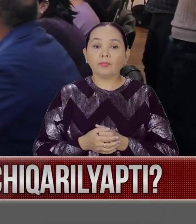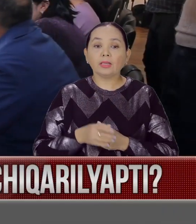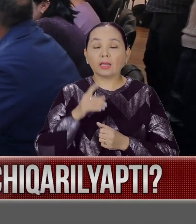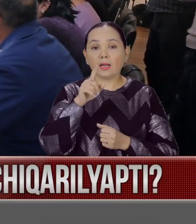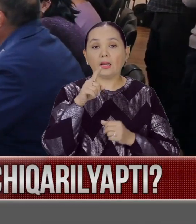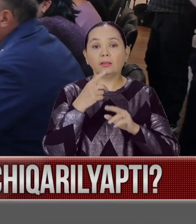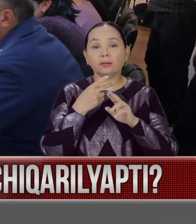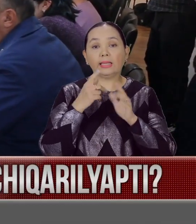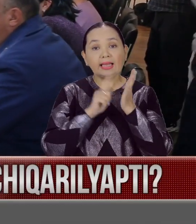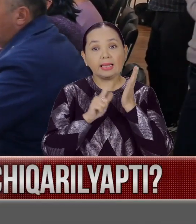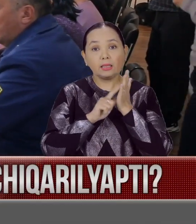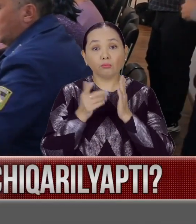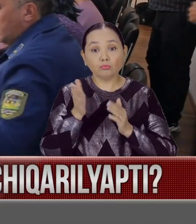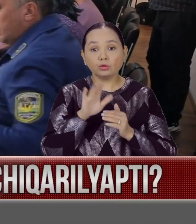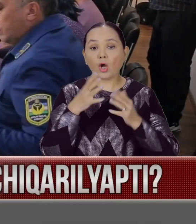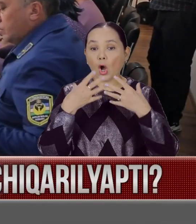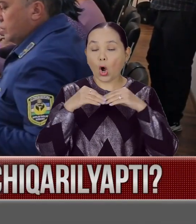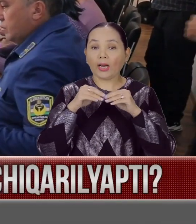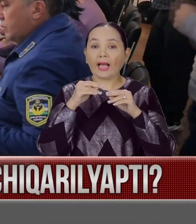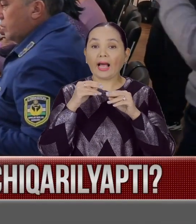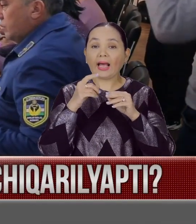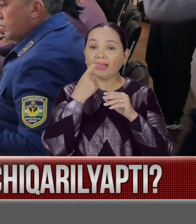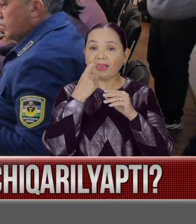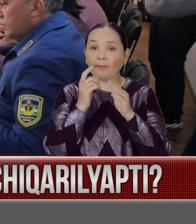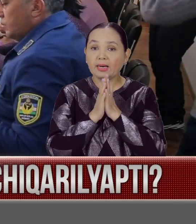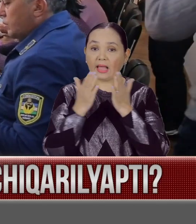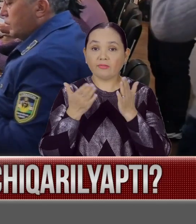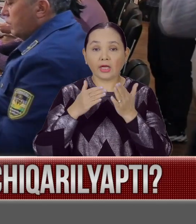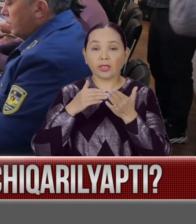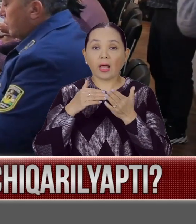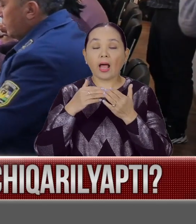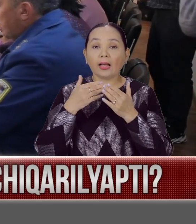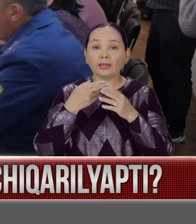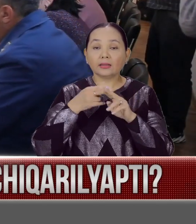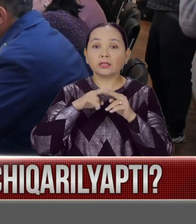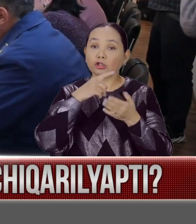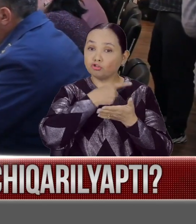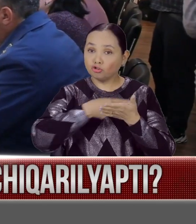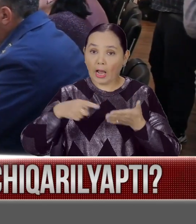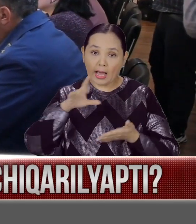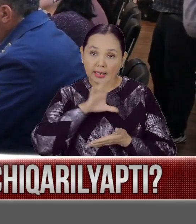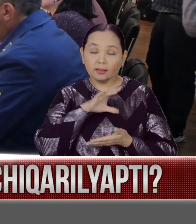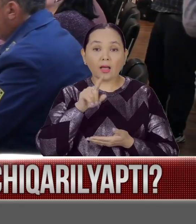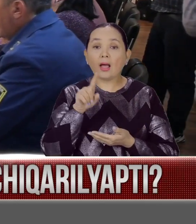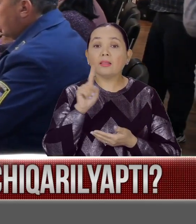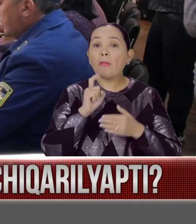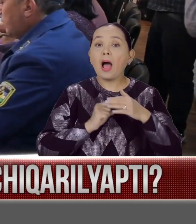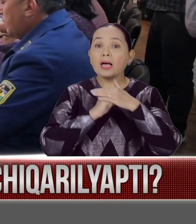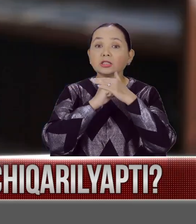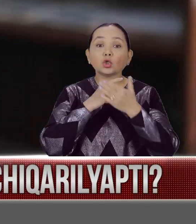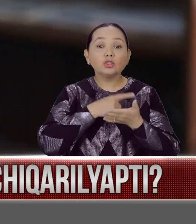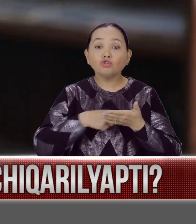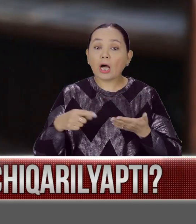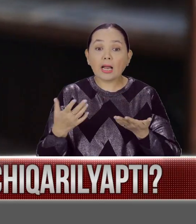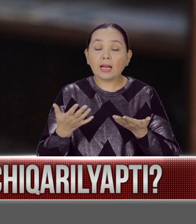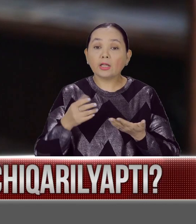370 ta oila temir daftardan chiqarildi deb yozilibdi. Bizga berilgan ma'lumotda bu nimaga asoslanib